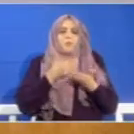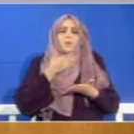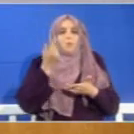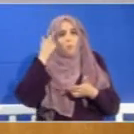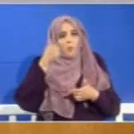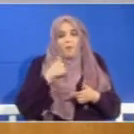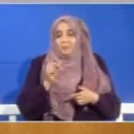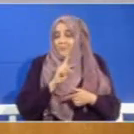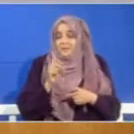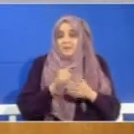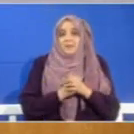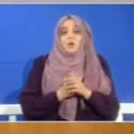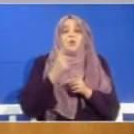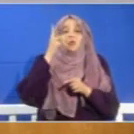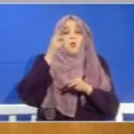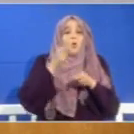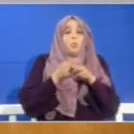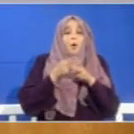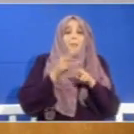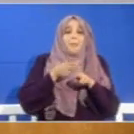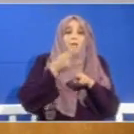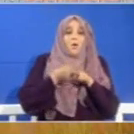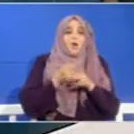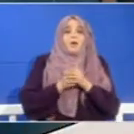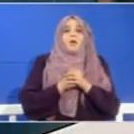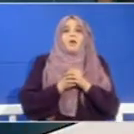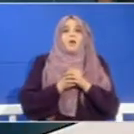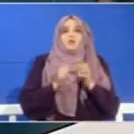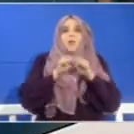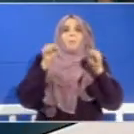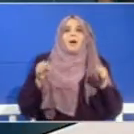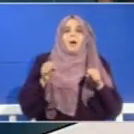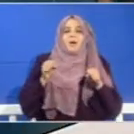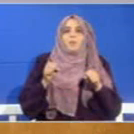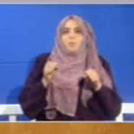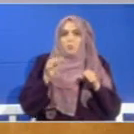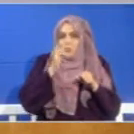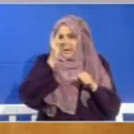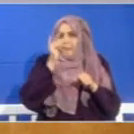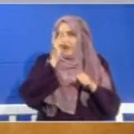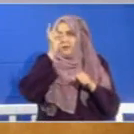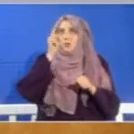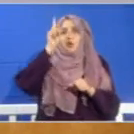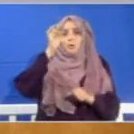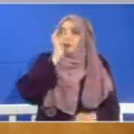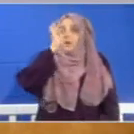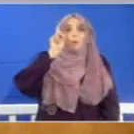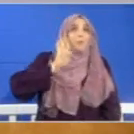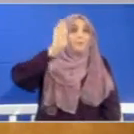السلام المؤمن المهيمن العزيز الجبار المتكبر، الجبار المتكبر. هذه من أسمائه سبحانه